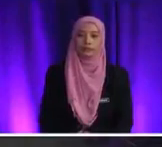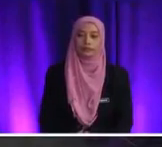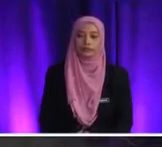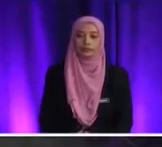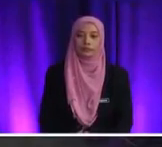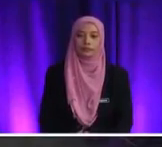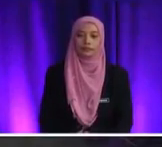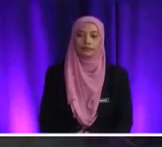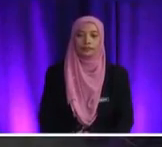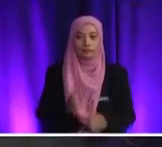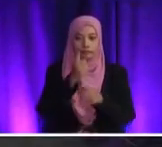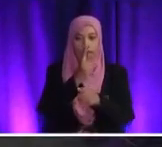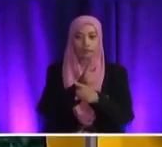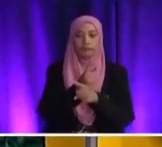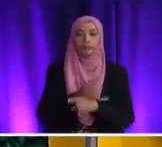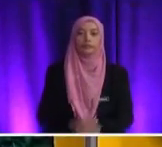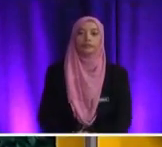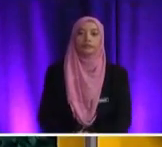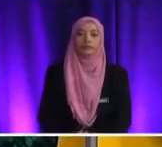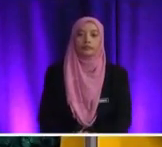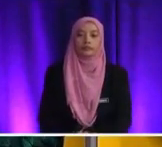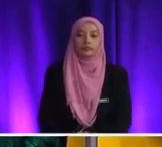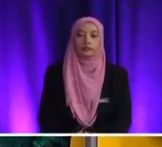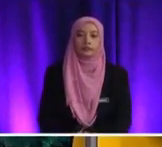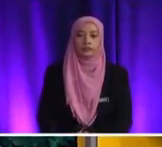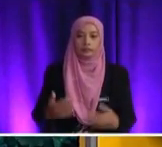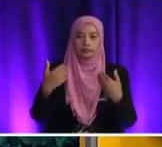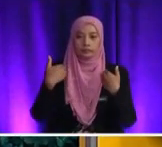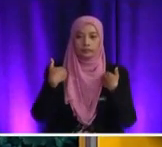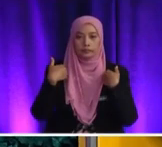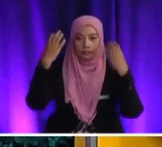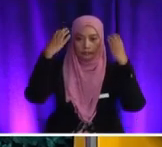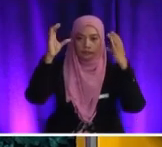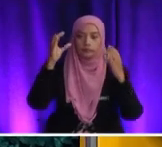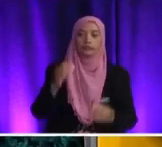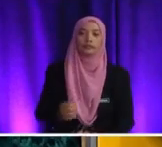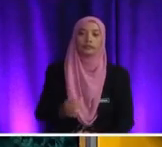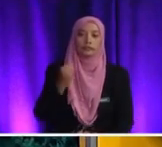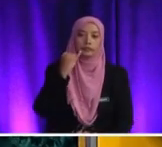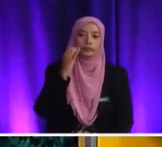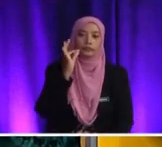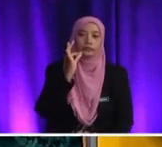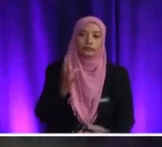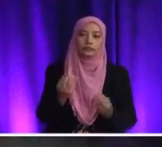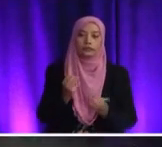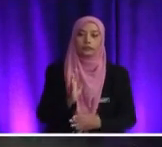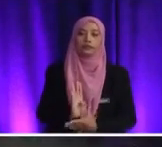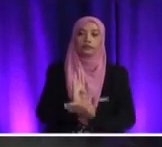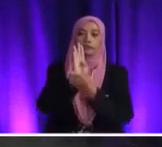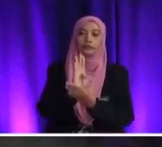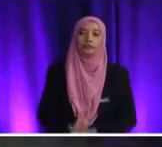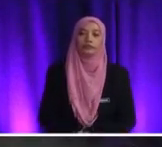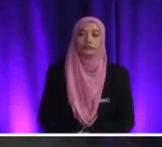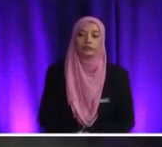iye betul ada IPA CG Ivana bantu taatan tambah lagi sih regu Diva